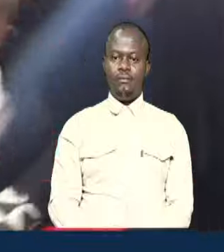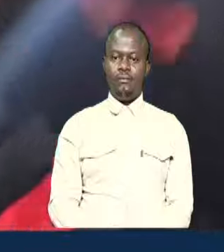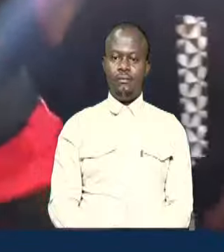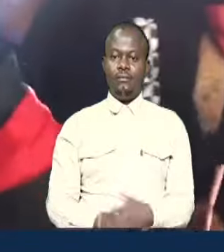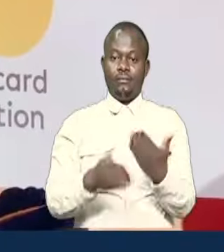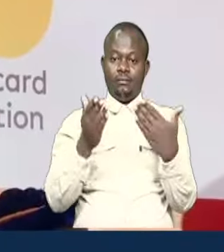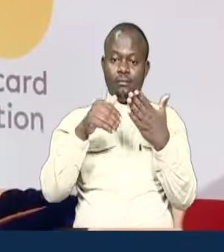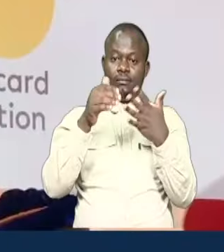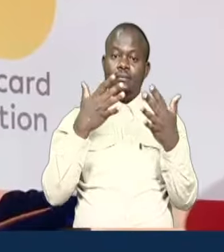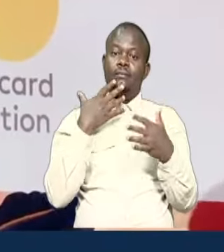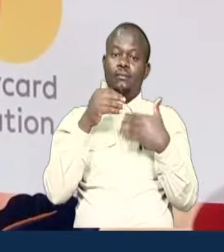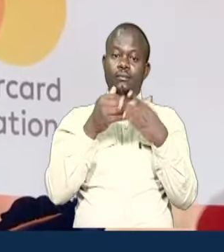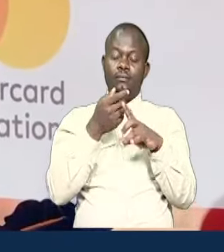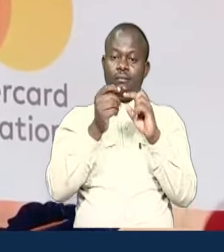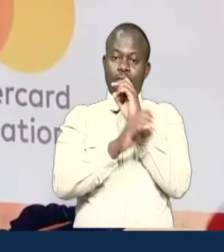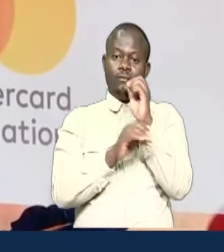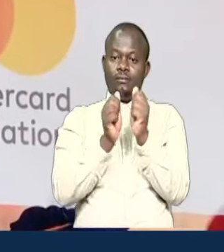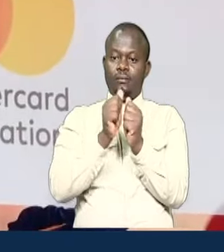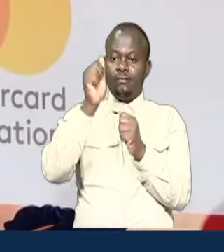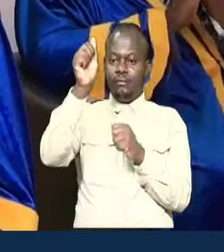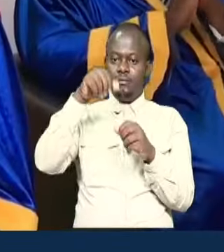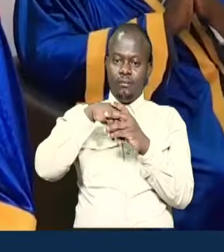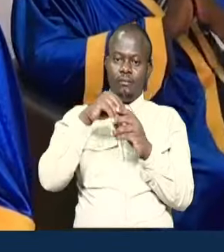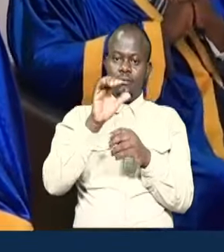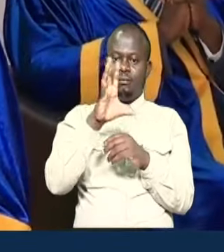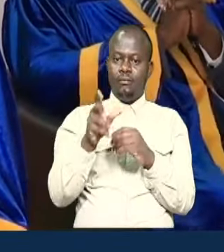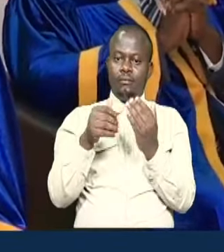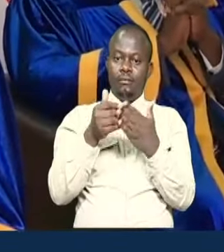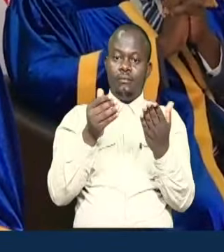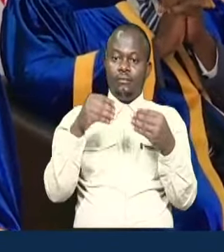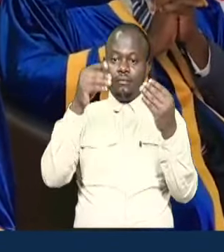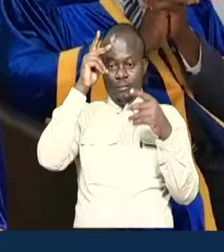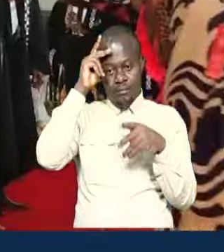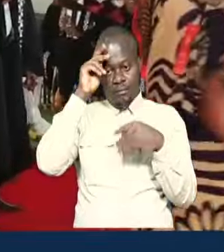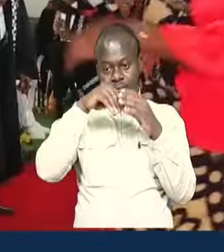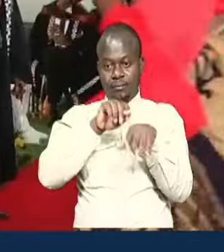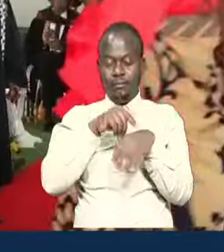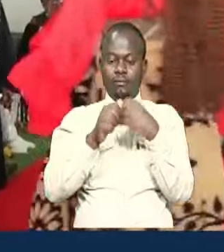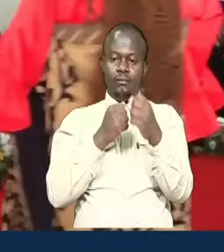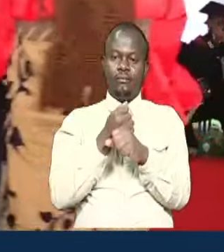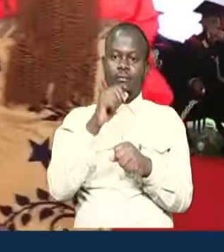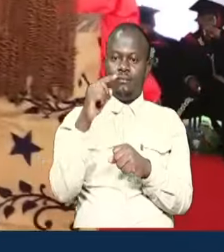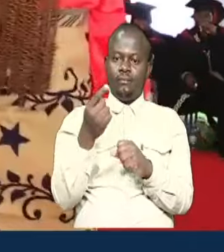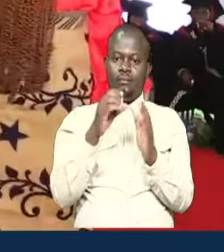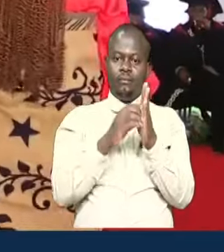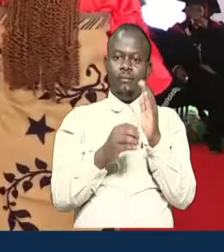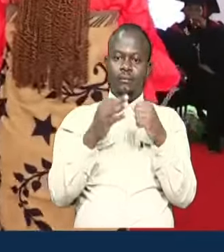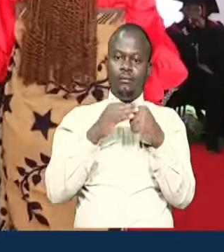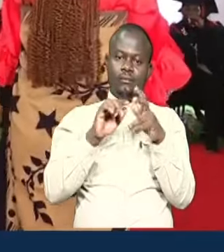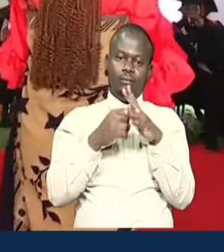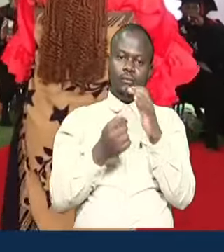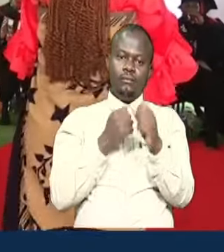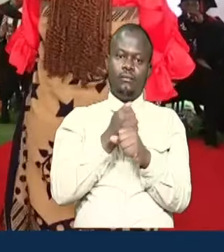Abarangije kuri uyu wa gatanu n'abaturutse mu bihugu 15 byo ku mugabane wa Afrika bakaba barahawe ubumenyi mu gihe cy'umwaka umwe ni icyiciro cya 8 kuva mu mwaka